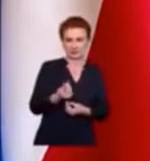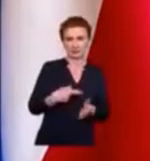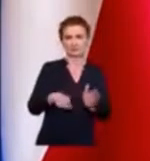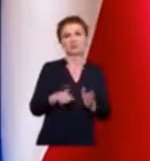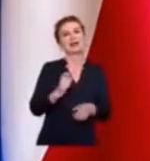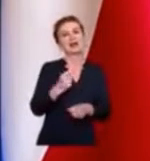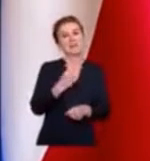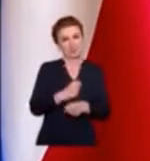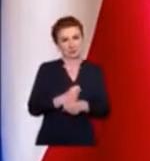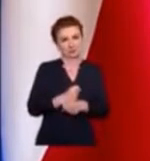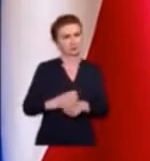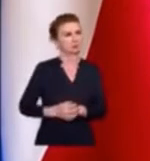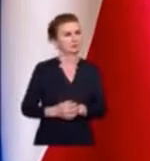to